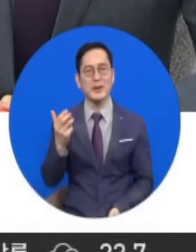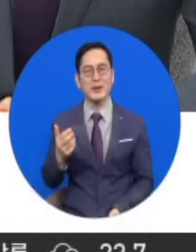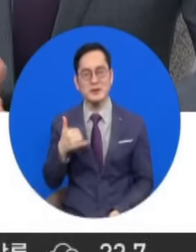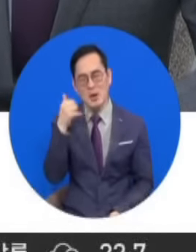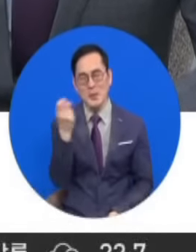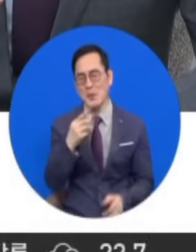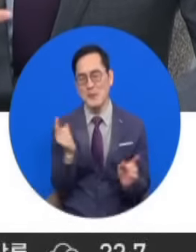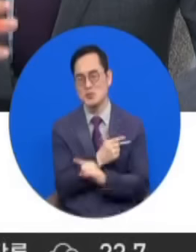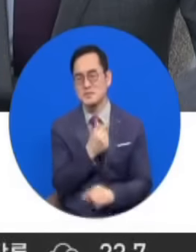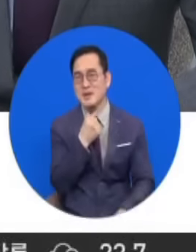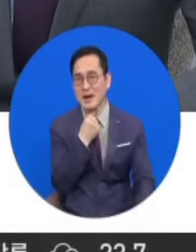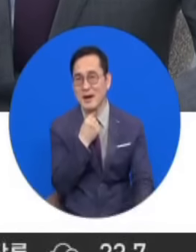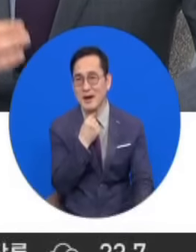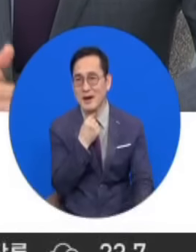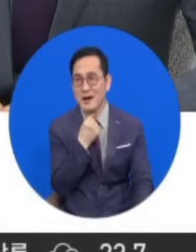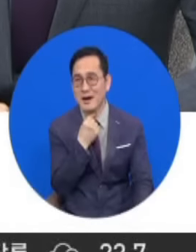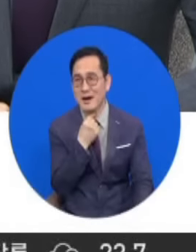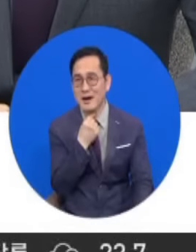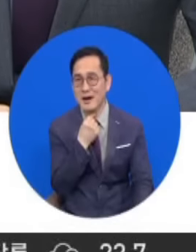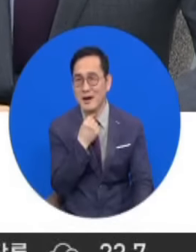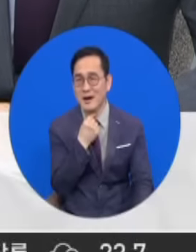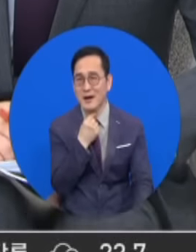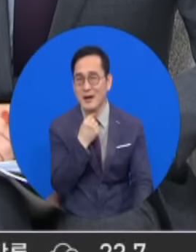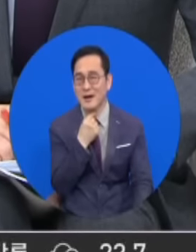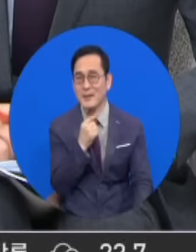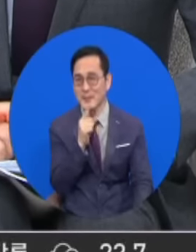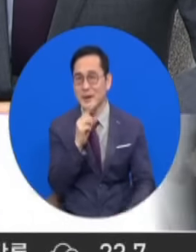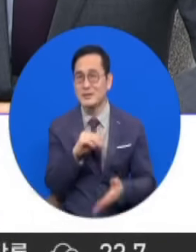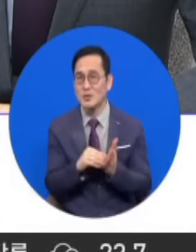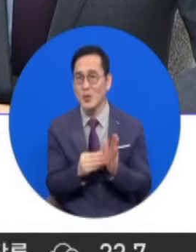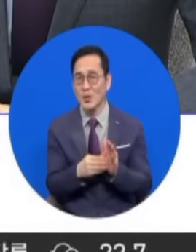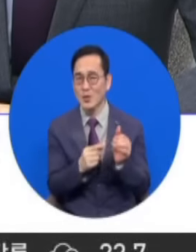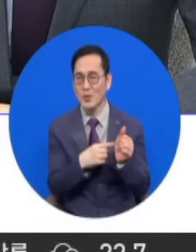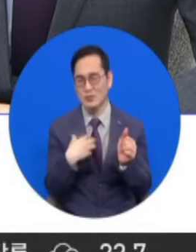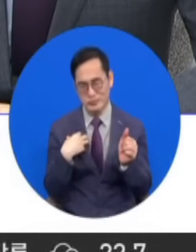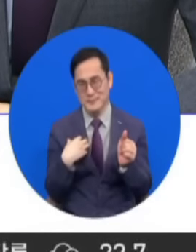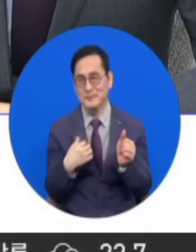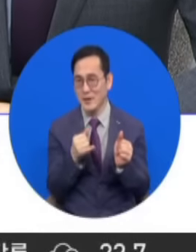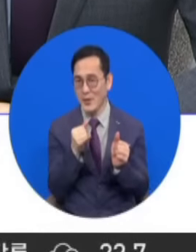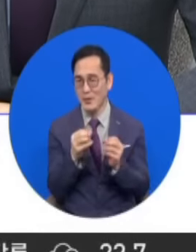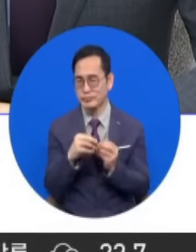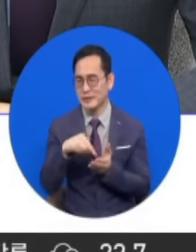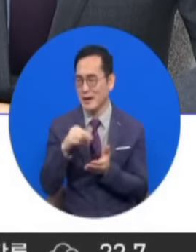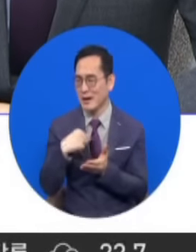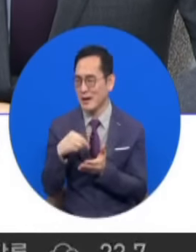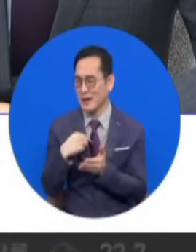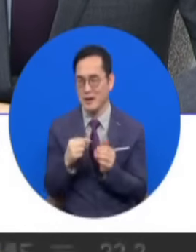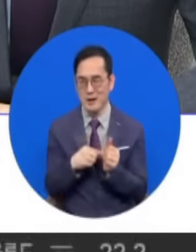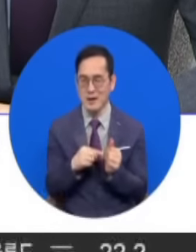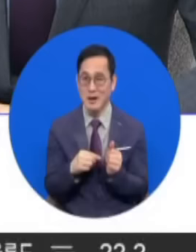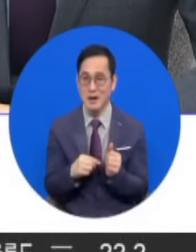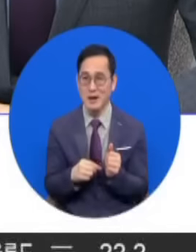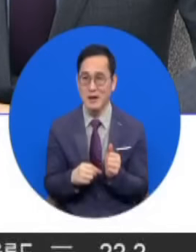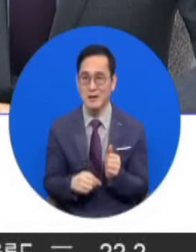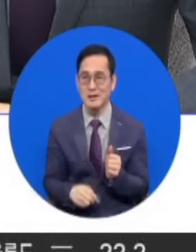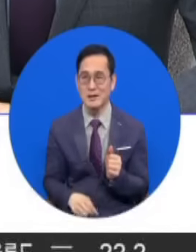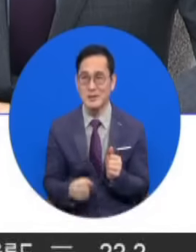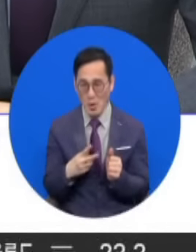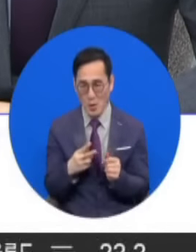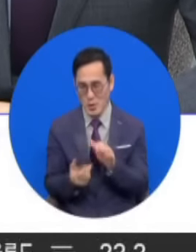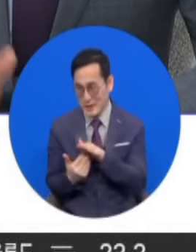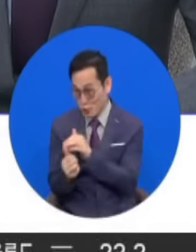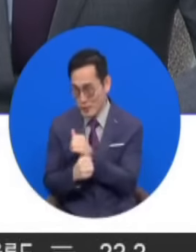이야기까지 나오는데 이제 이재명 대표도 부담스러워하는 거예요. 예전에 그 뭐 강 그 최고위원께서 뭐 민주당의 아버지는 이재명이다